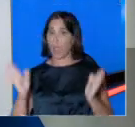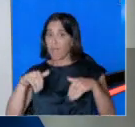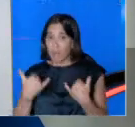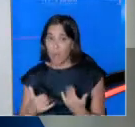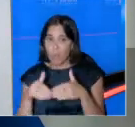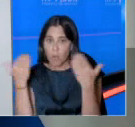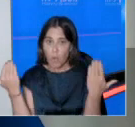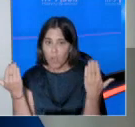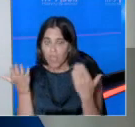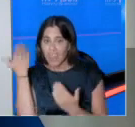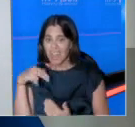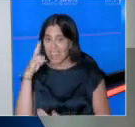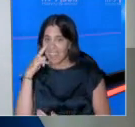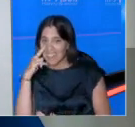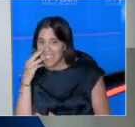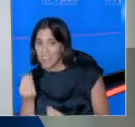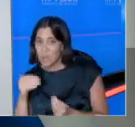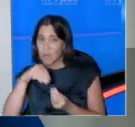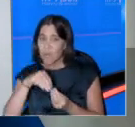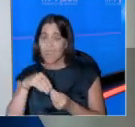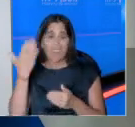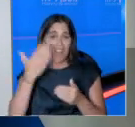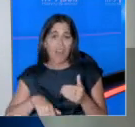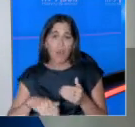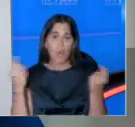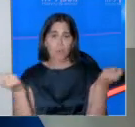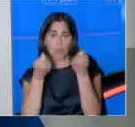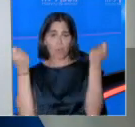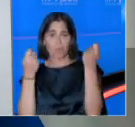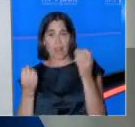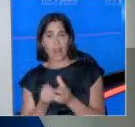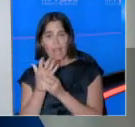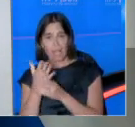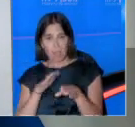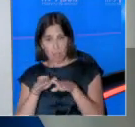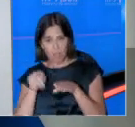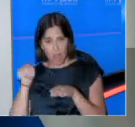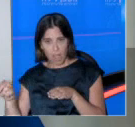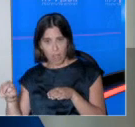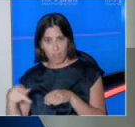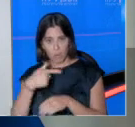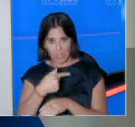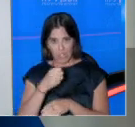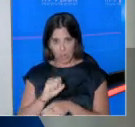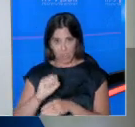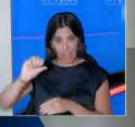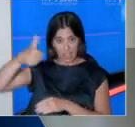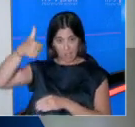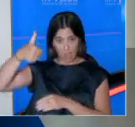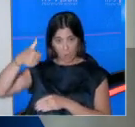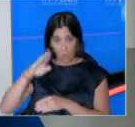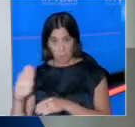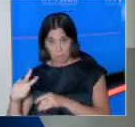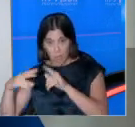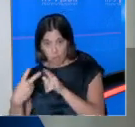הבוקר היה ניסיון נוסף, אחרון, פומבי, להקים ממשלה כזאת, כשגדעון סער ראשון ברוטציה